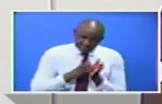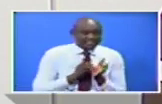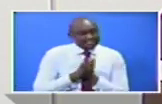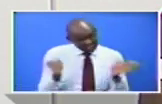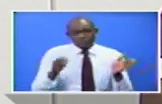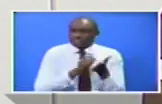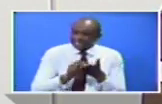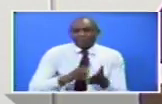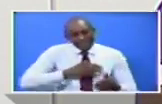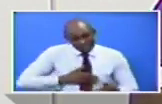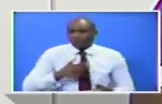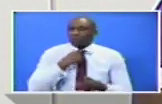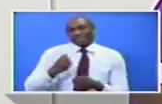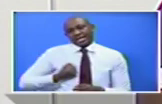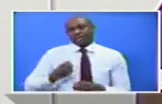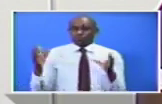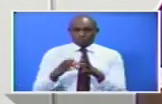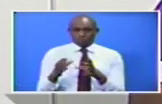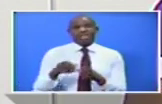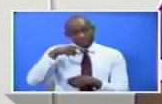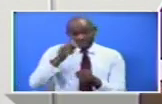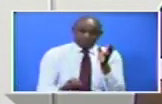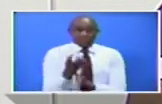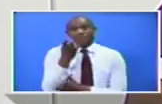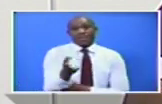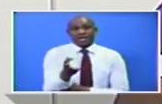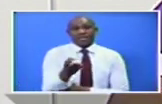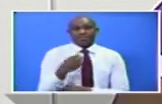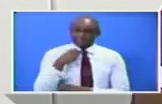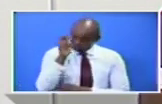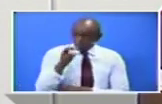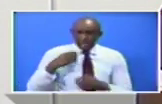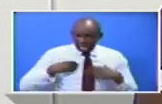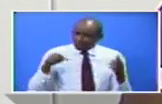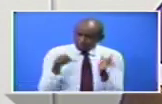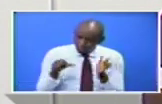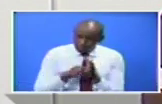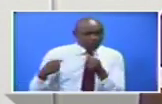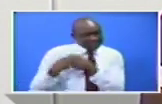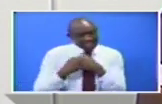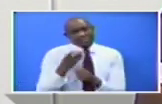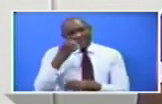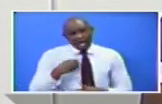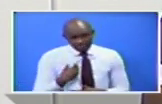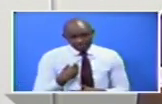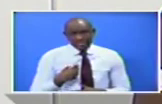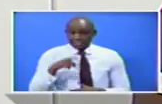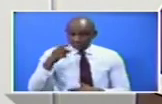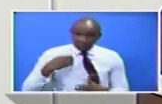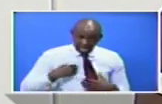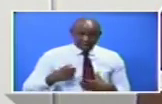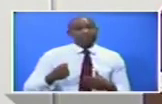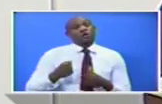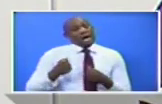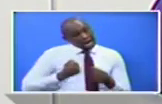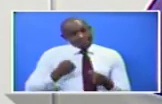tunataka muungano wa kina dada, na kwa nini leta muungano? Niliona kuna yale masaibu ama challenges yanayopata wa kina dada,